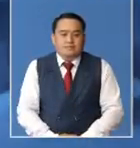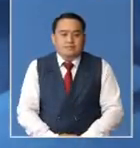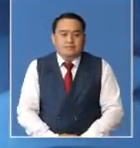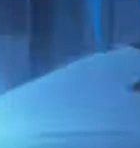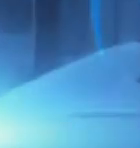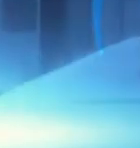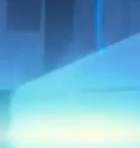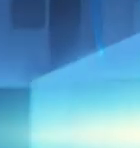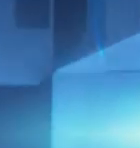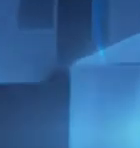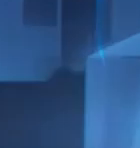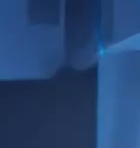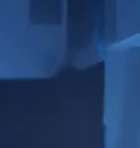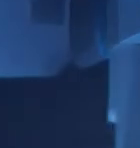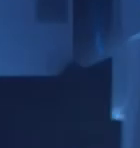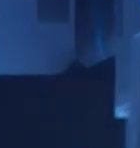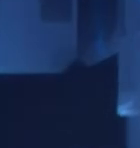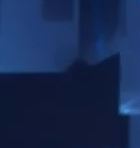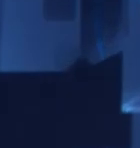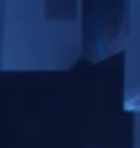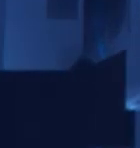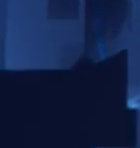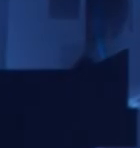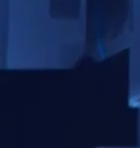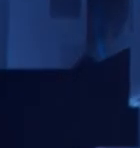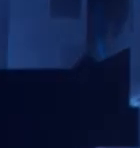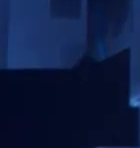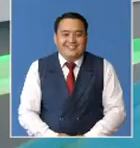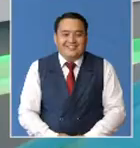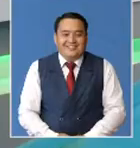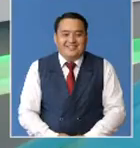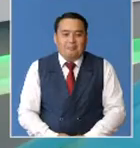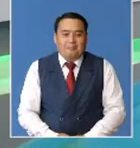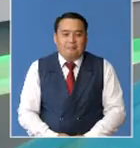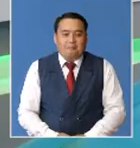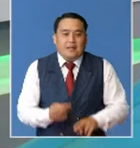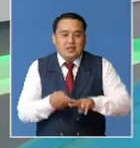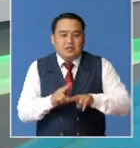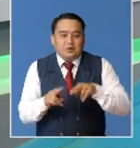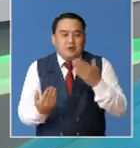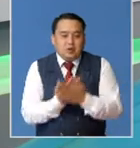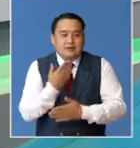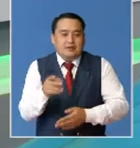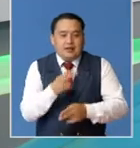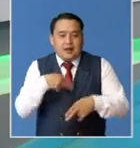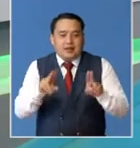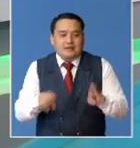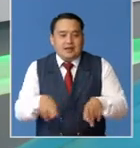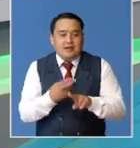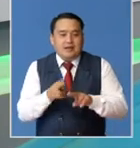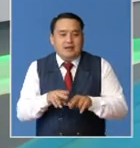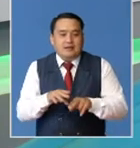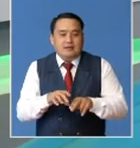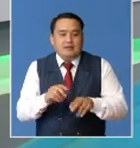Сарсембаева, Ерлан Азамбаев. Телеканал ЖТСУ, Кербулакский район. Долгожданный заезд в летние школьные и загородные